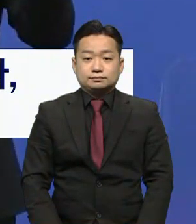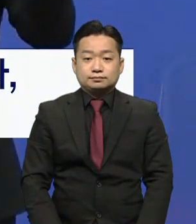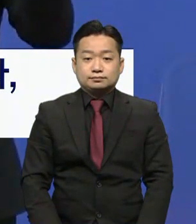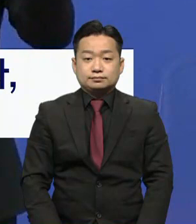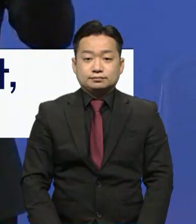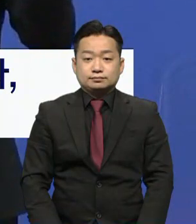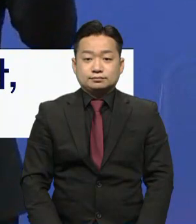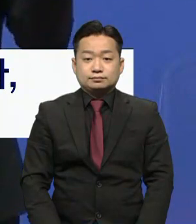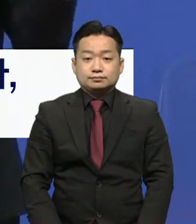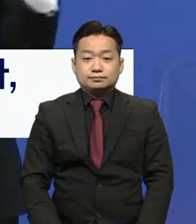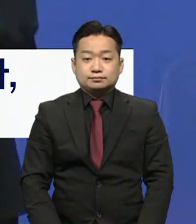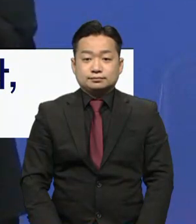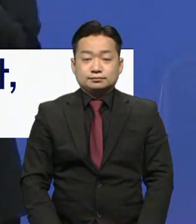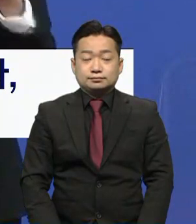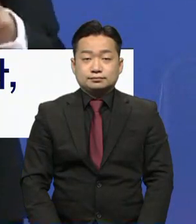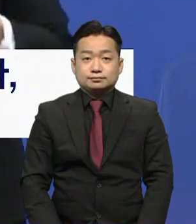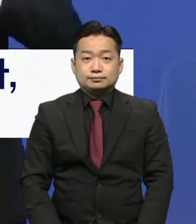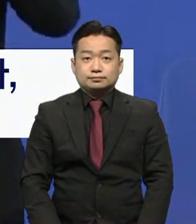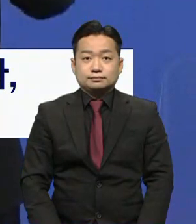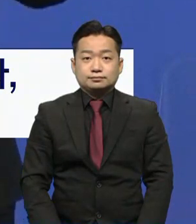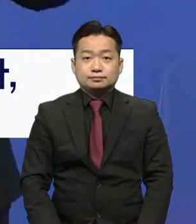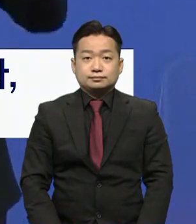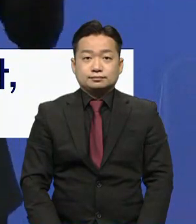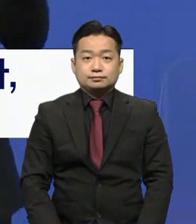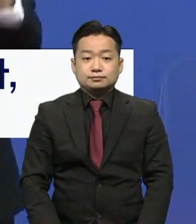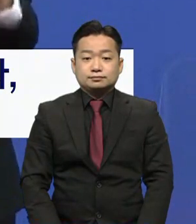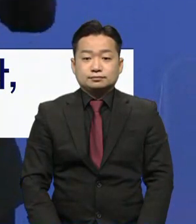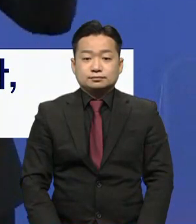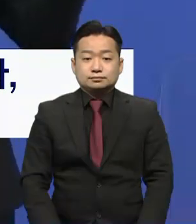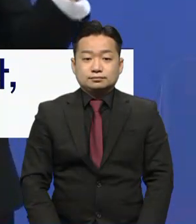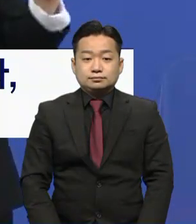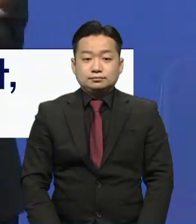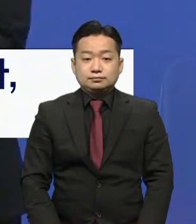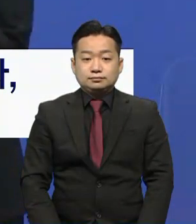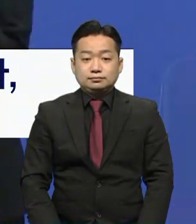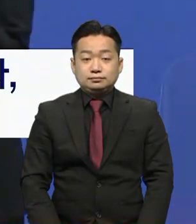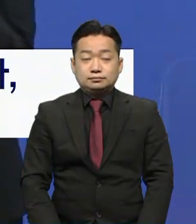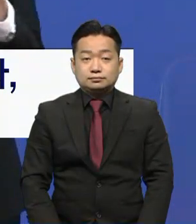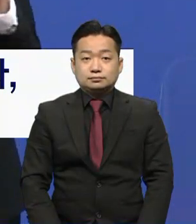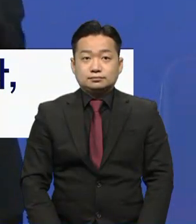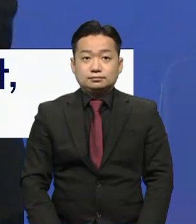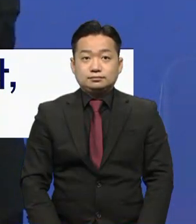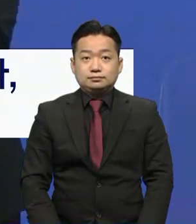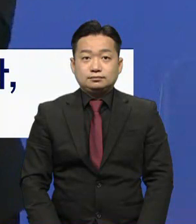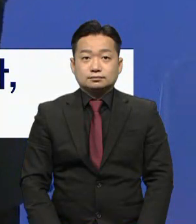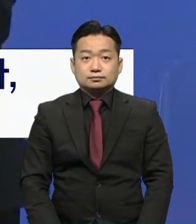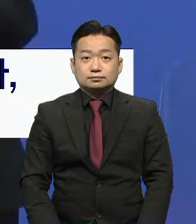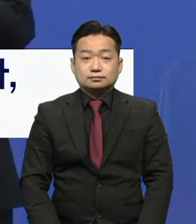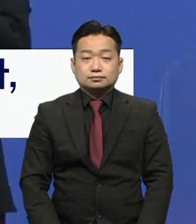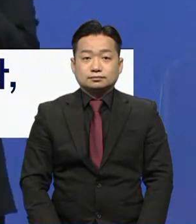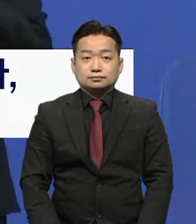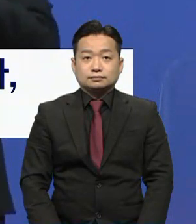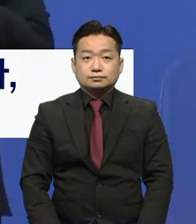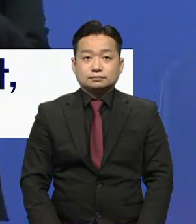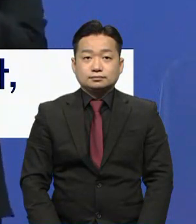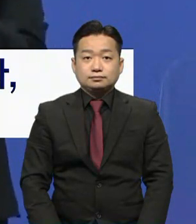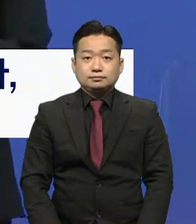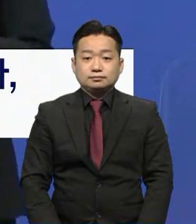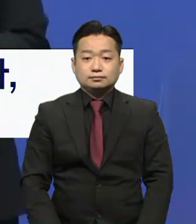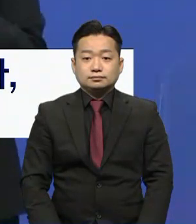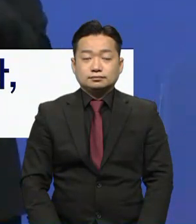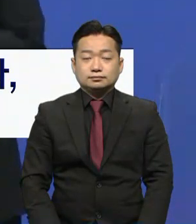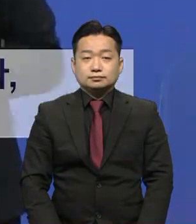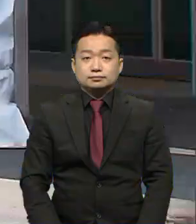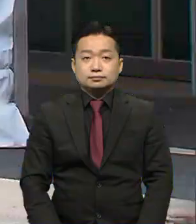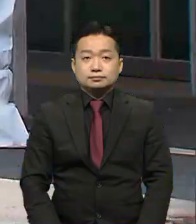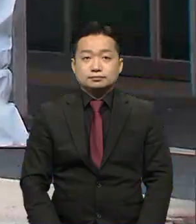16일까지 제주를 찾는 관광객이 급증할 것으로 예상됨에 따라 여행과 외출을 최대한 자제해 주실 것을